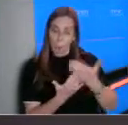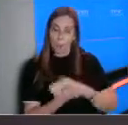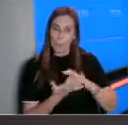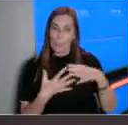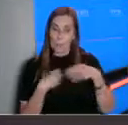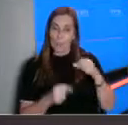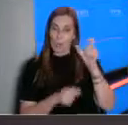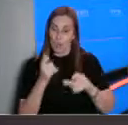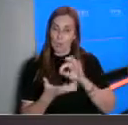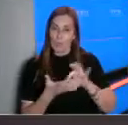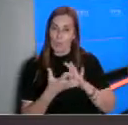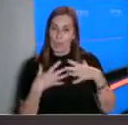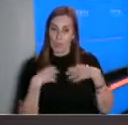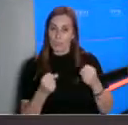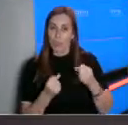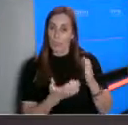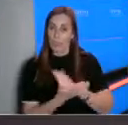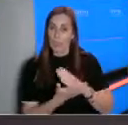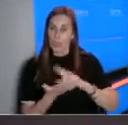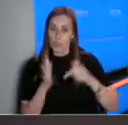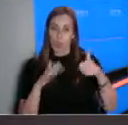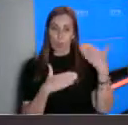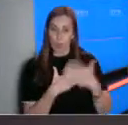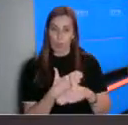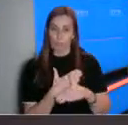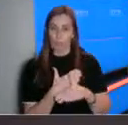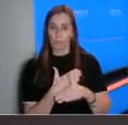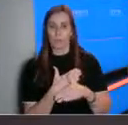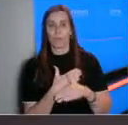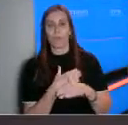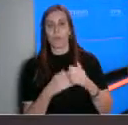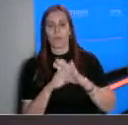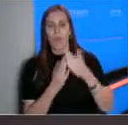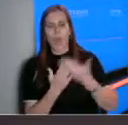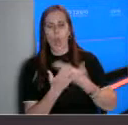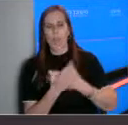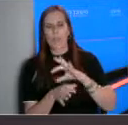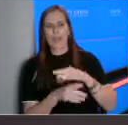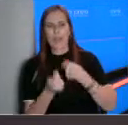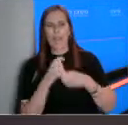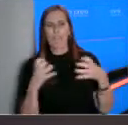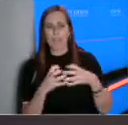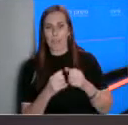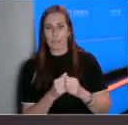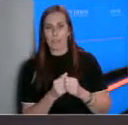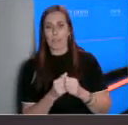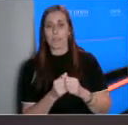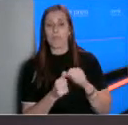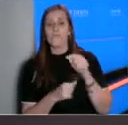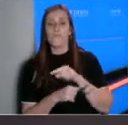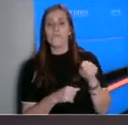שמשרד הבריאות, אנשי משרד הבריאות, הכינו בחצי שנה האחרונה, עם כל החומר הרפואי, הכלכלי, החברתי וכו'.